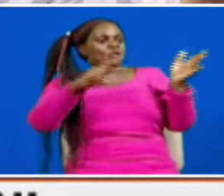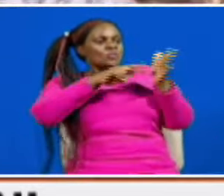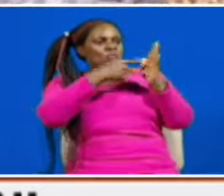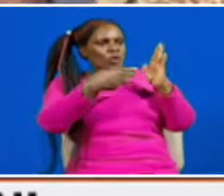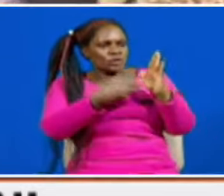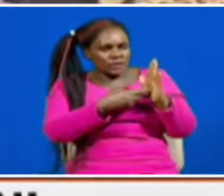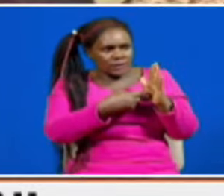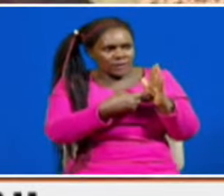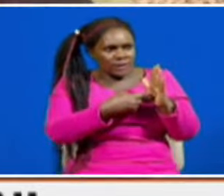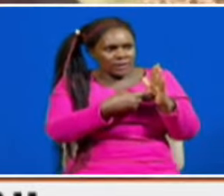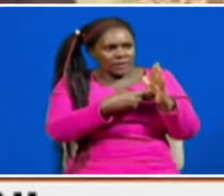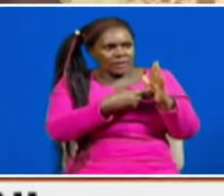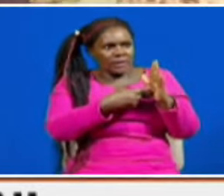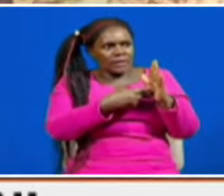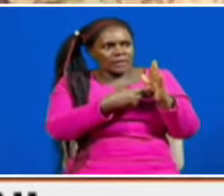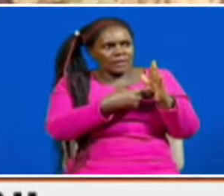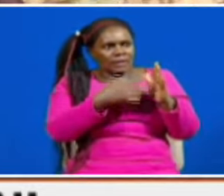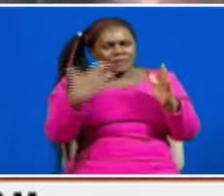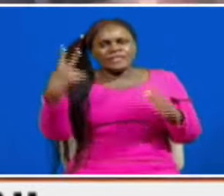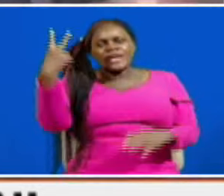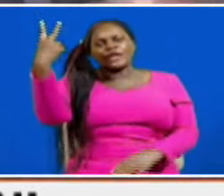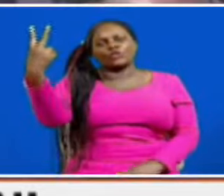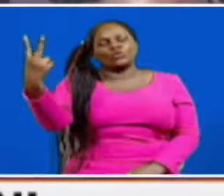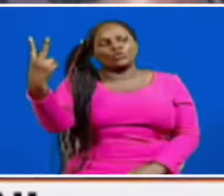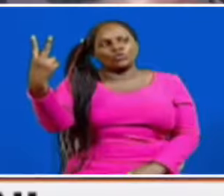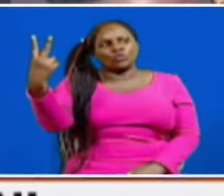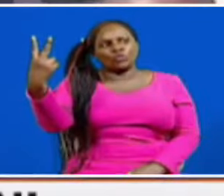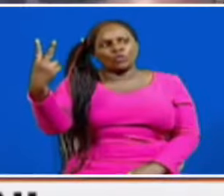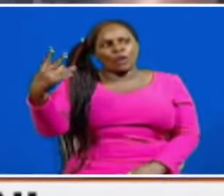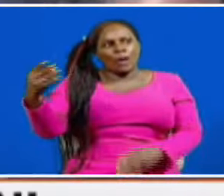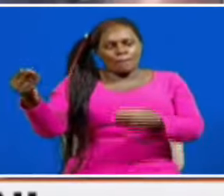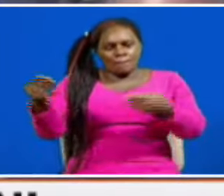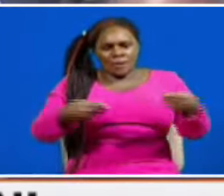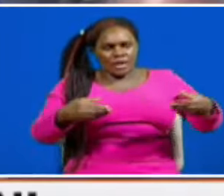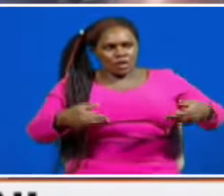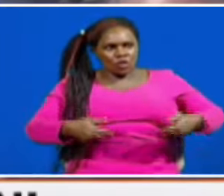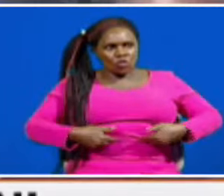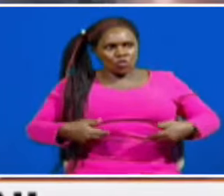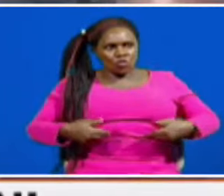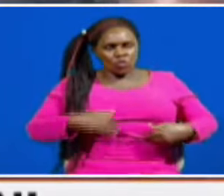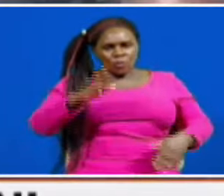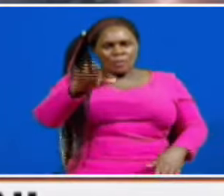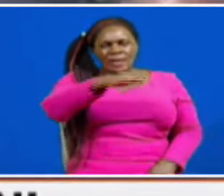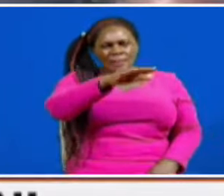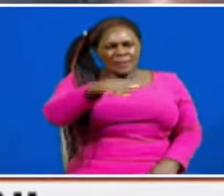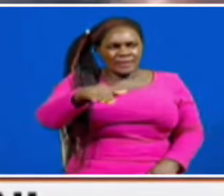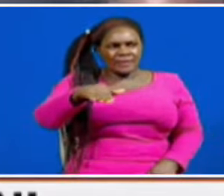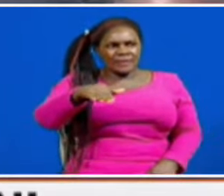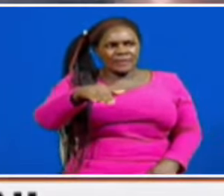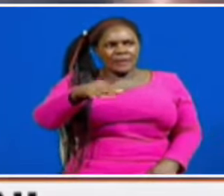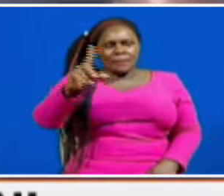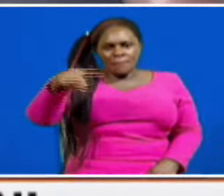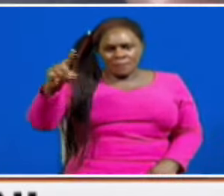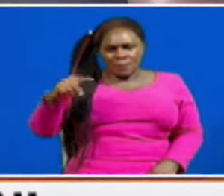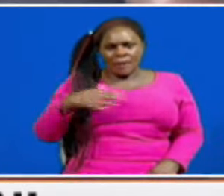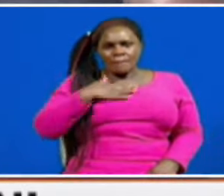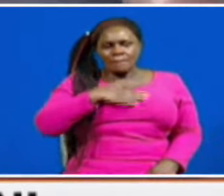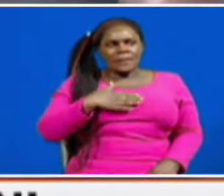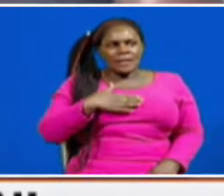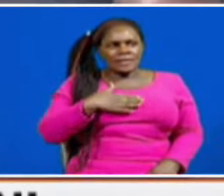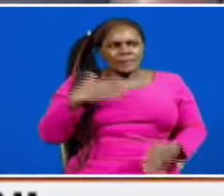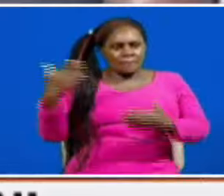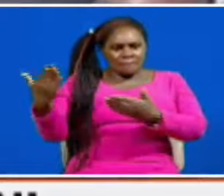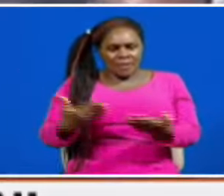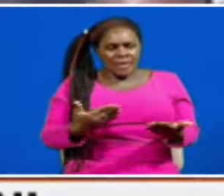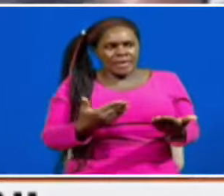affordable housing mambo ni mangi v unete mija pale kwa bunge tupi taali tul pia